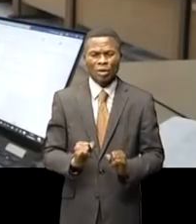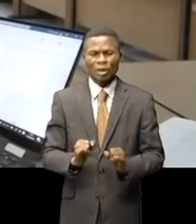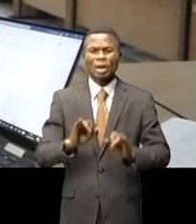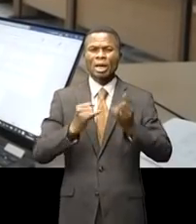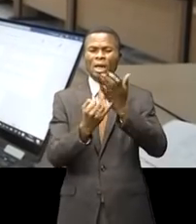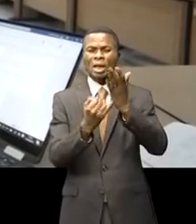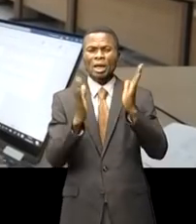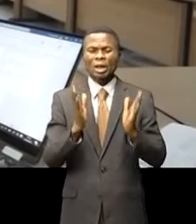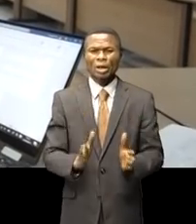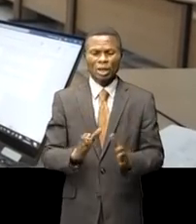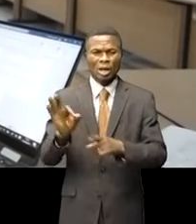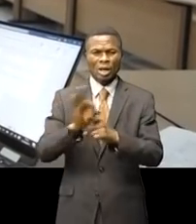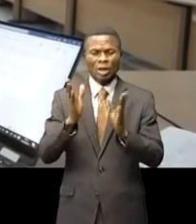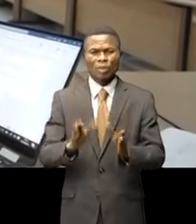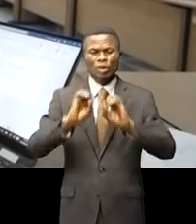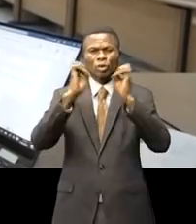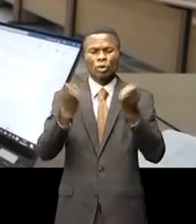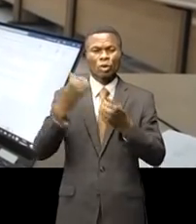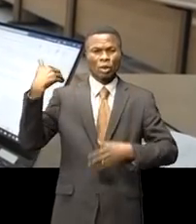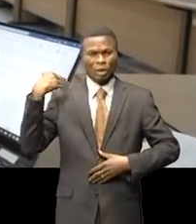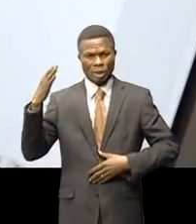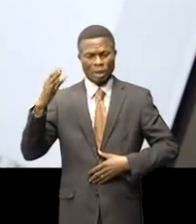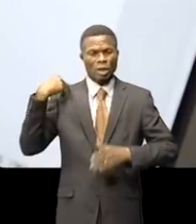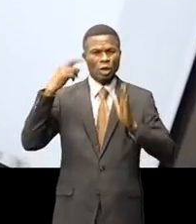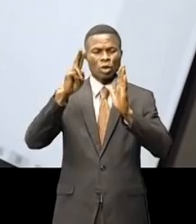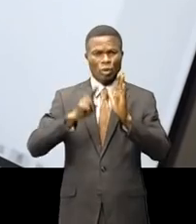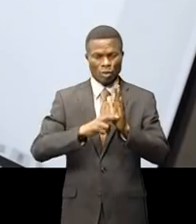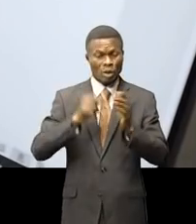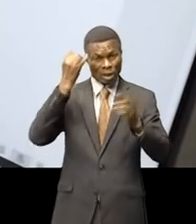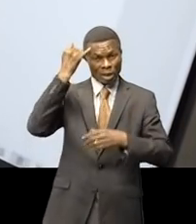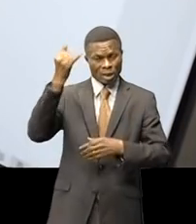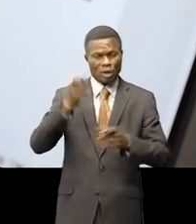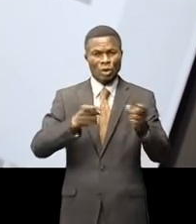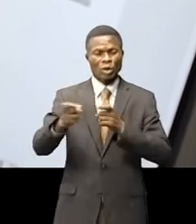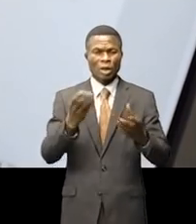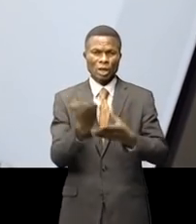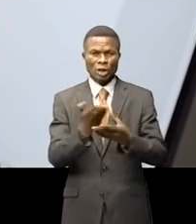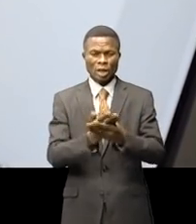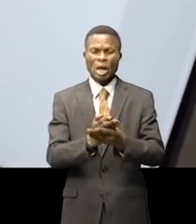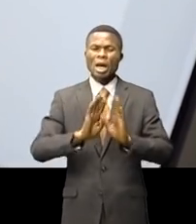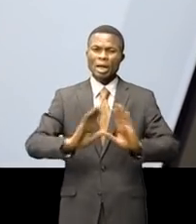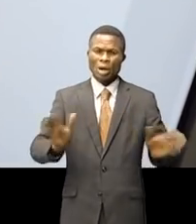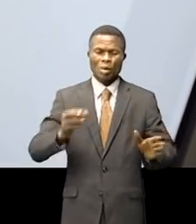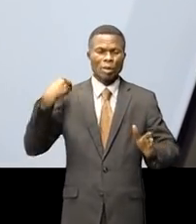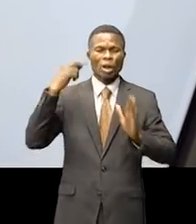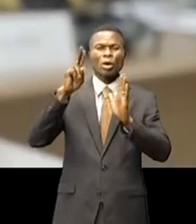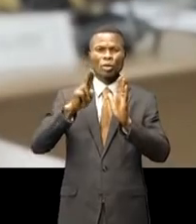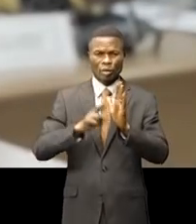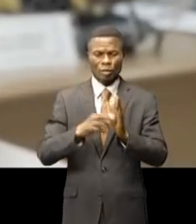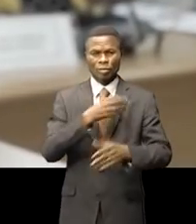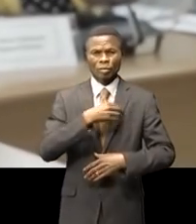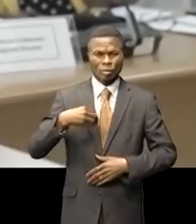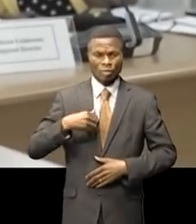informaticiens dans les entreprises publiques du gouvernement dans le but de gérer les dossiers sensibles du gouvernement madame